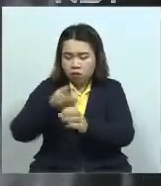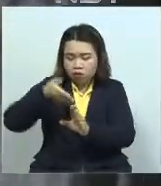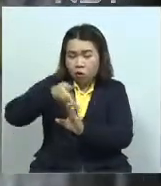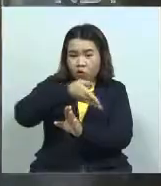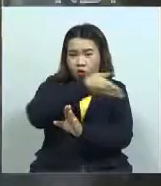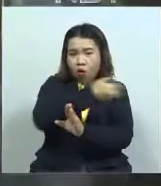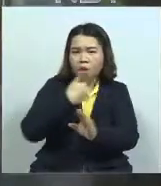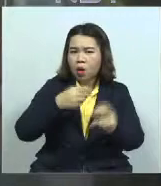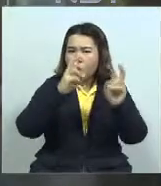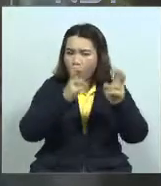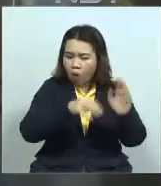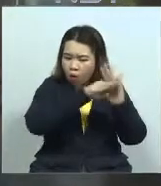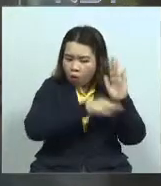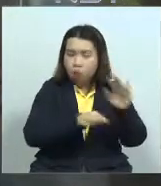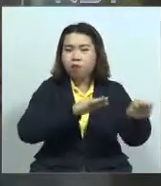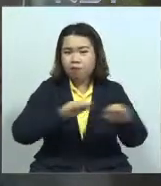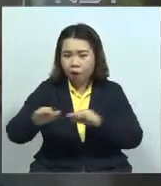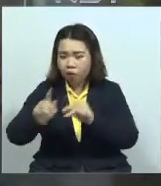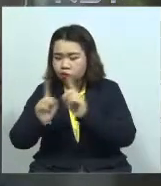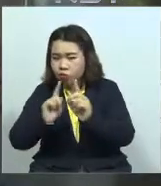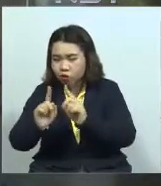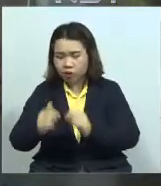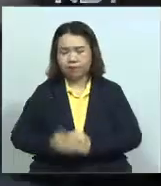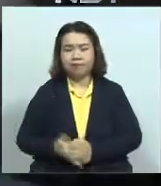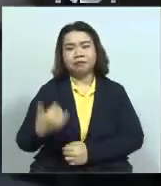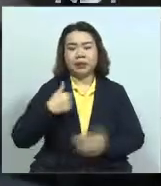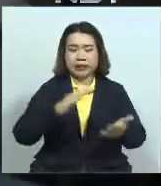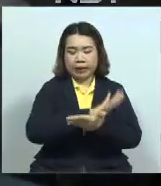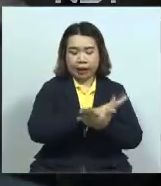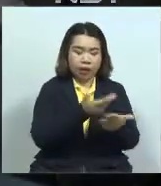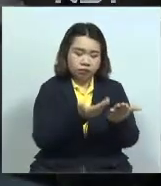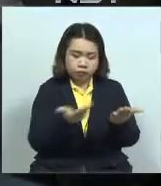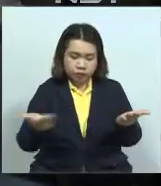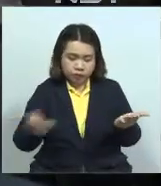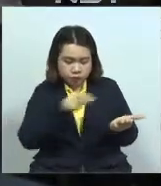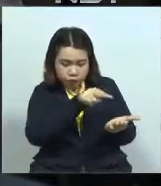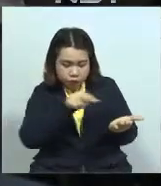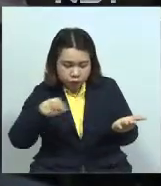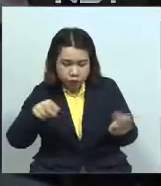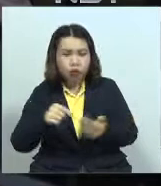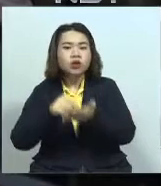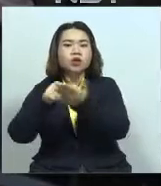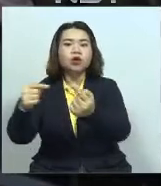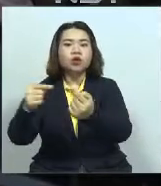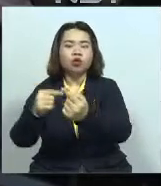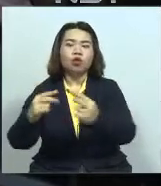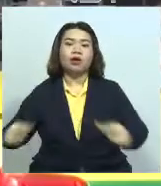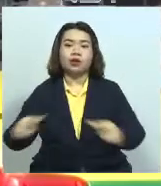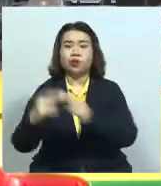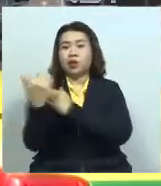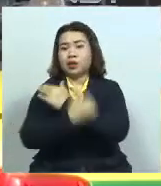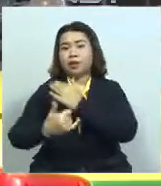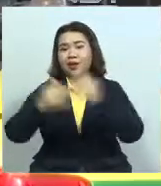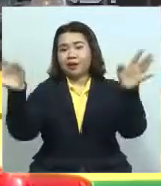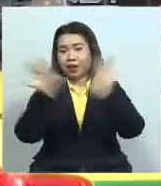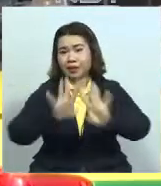เด็นและหัวข้อรวมถึงการเตรียมการในเรื่องของเอกสารที่จะเตรียมเสนอต่อที่ประชุมระดับรัฐมนตรีต่างประเทศอาเซียนพิจารณาก่